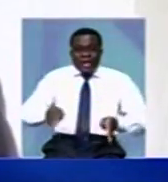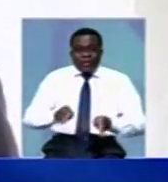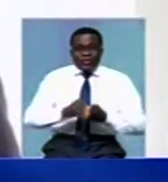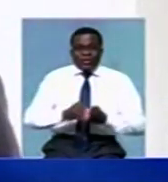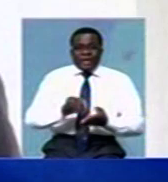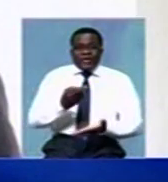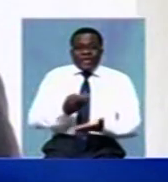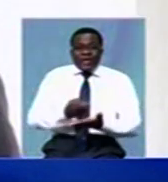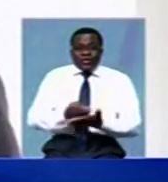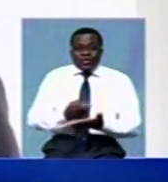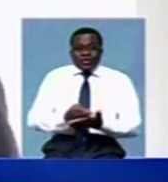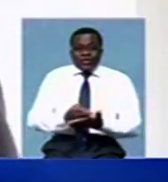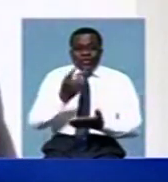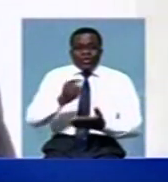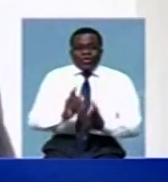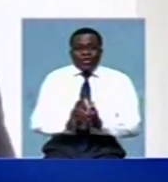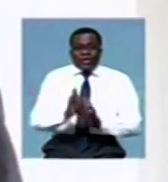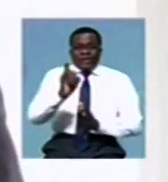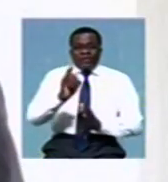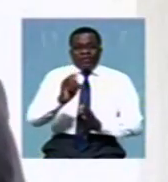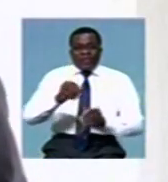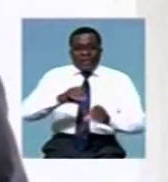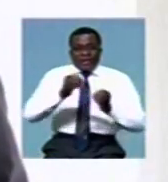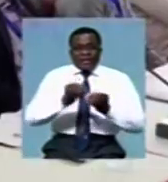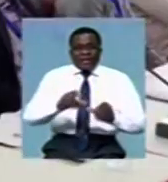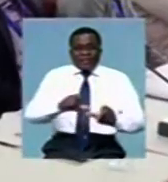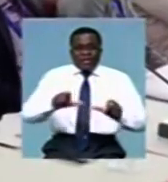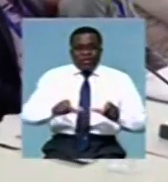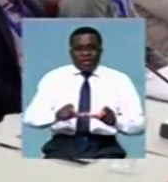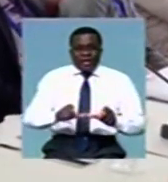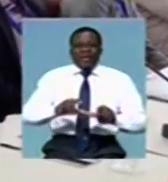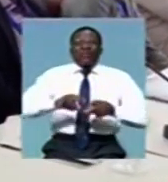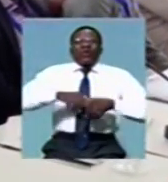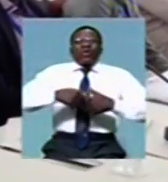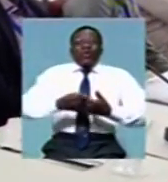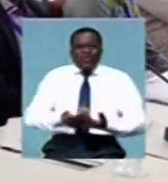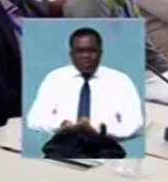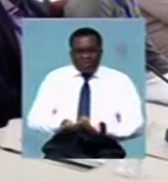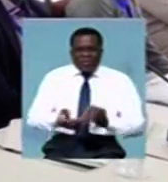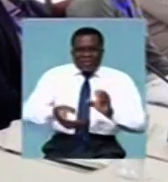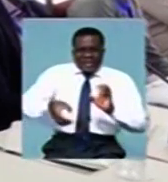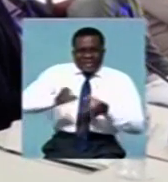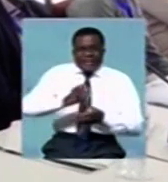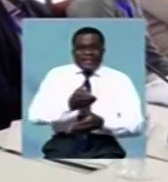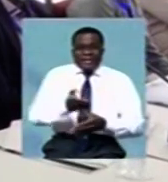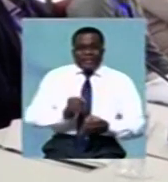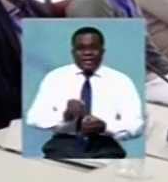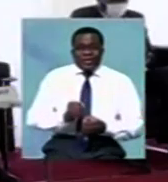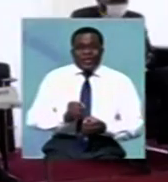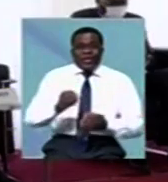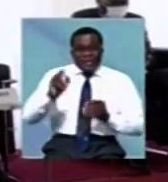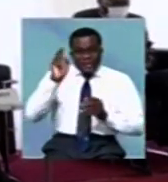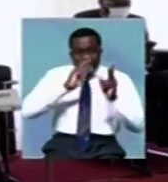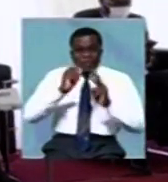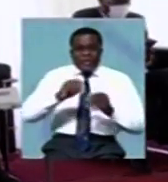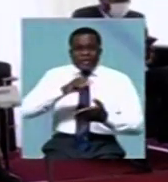des ressources pour le développement des collectivités locales. Mais comment inverser cette tendance? C'est la